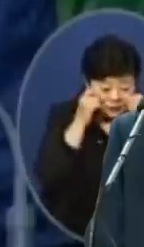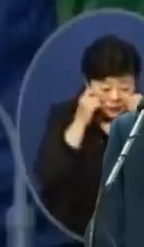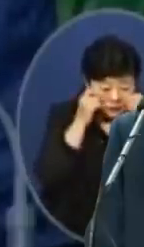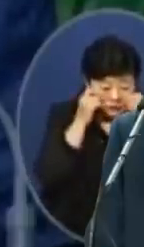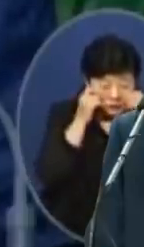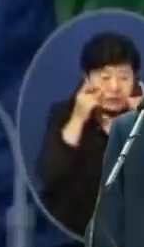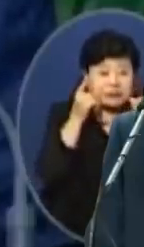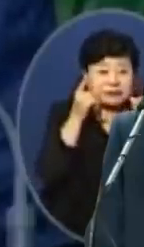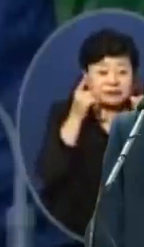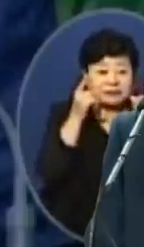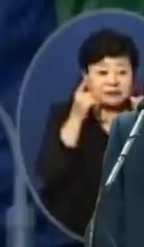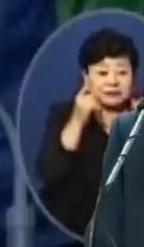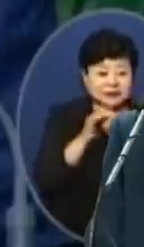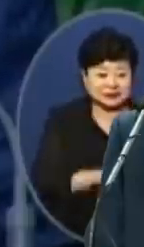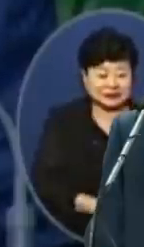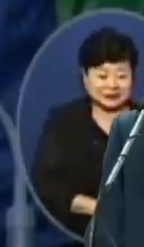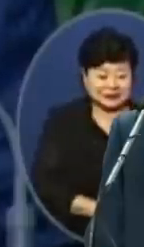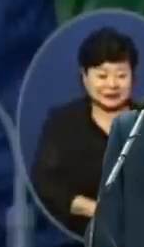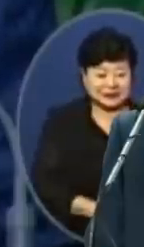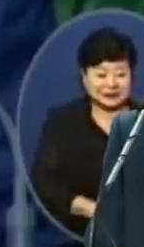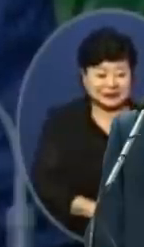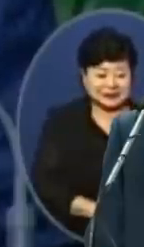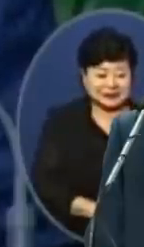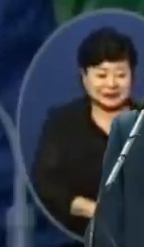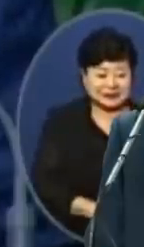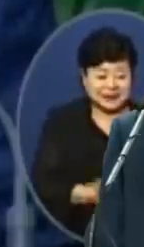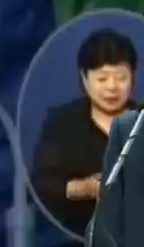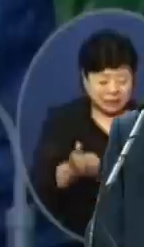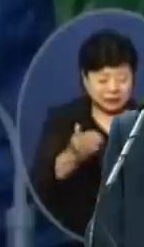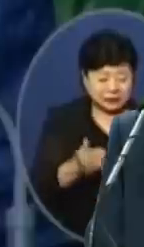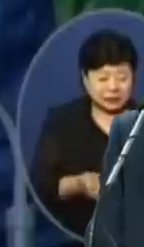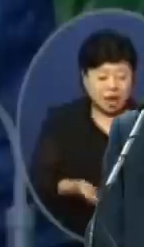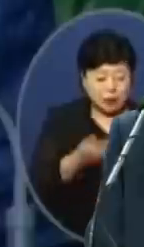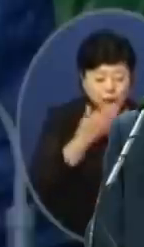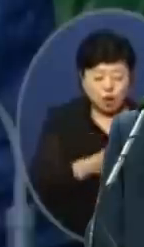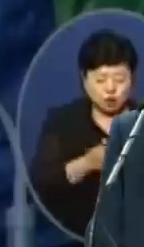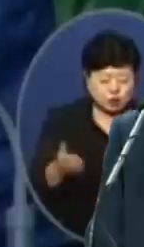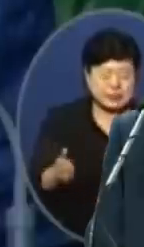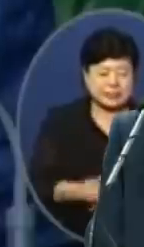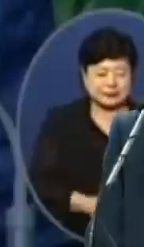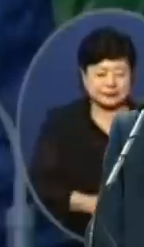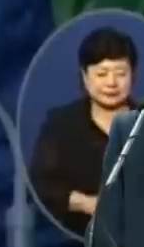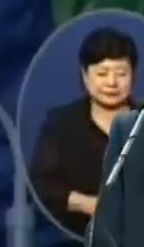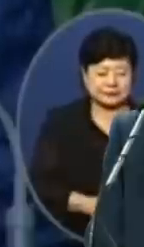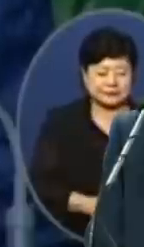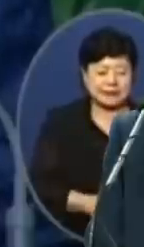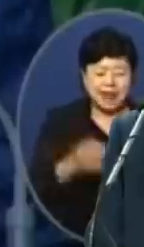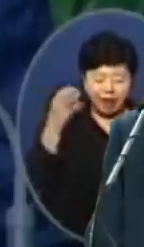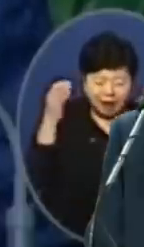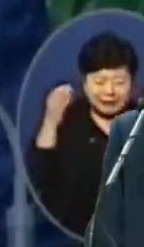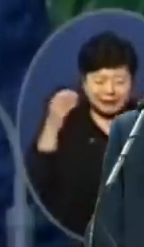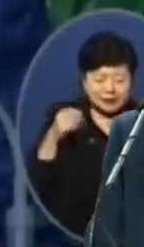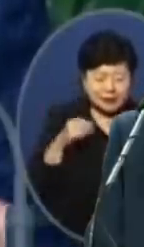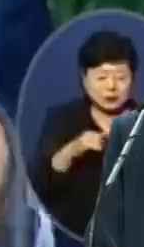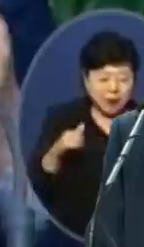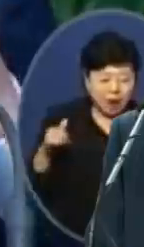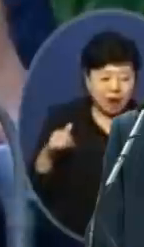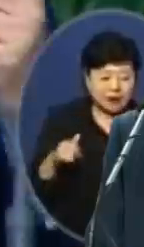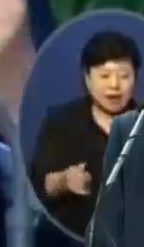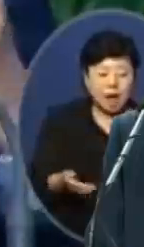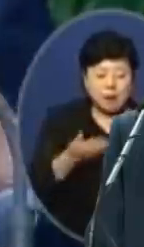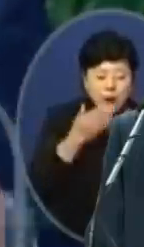총무에게 가서 먹을 준비시켜 전부 밥그릇다 밥상에 얹어놓고 애들에게